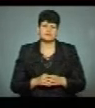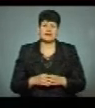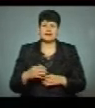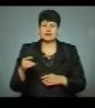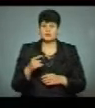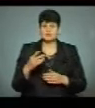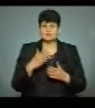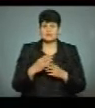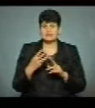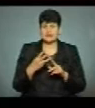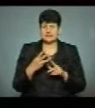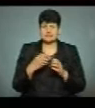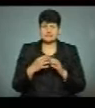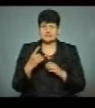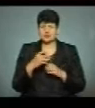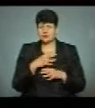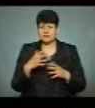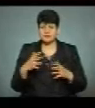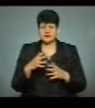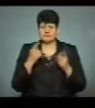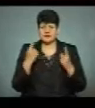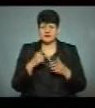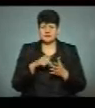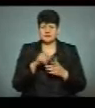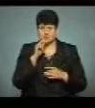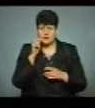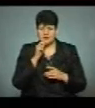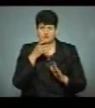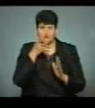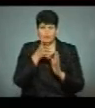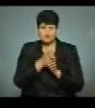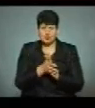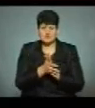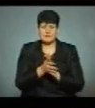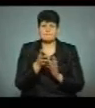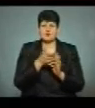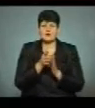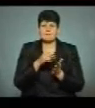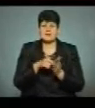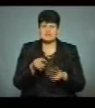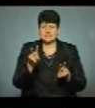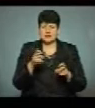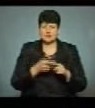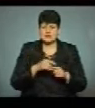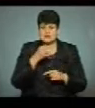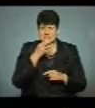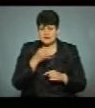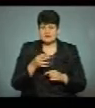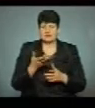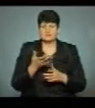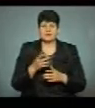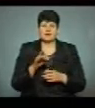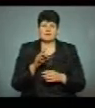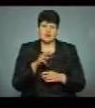Тернопіль став третім серед 100 найбільших міст України в рейтингу прозорості «Прозорі міста». Про це повідомила речниця Тернопільської